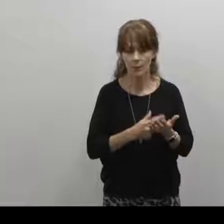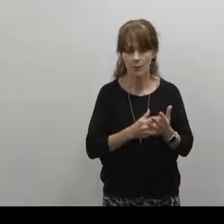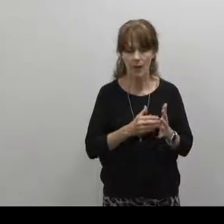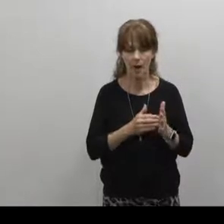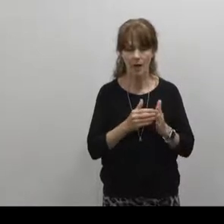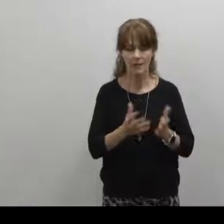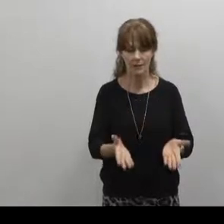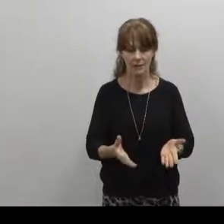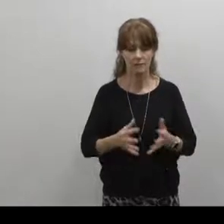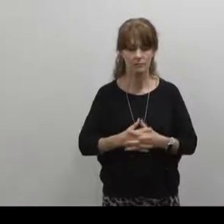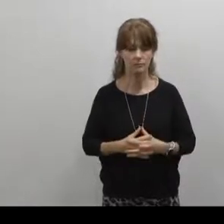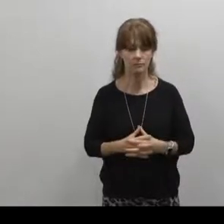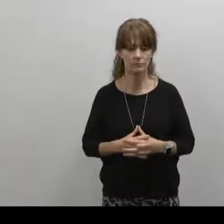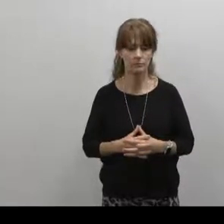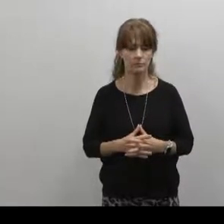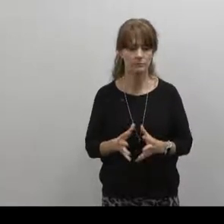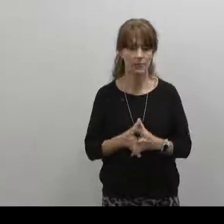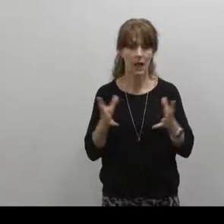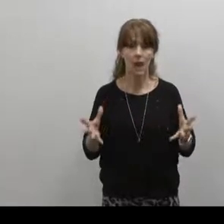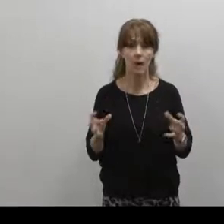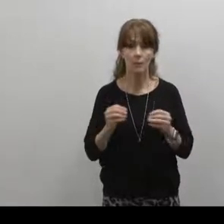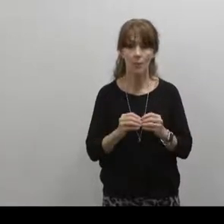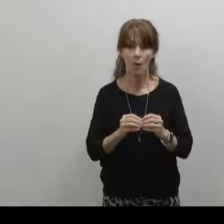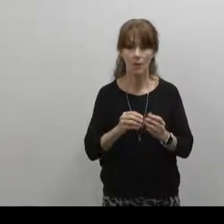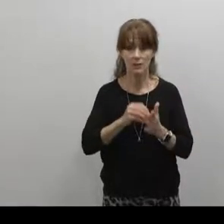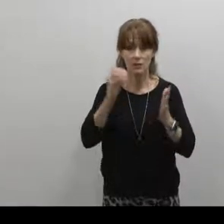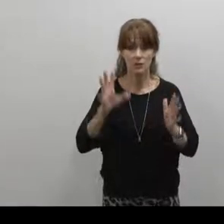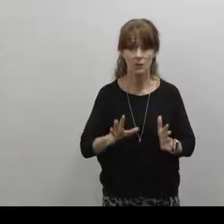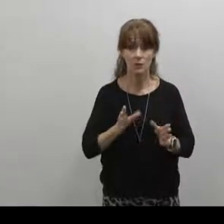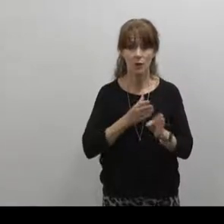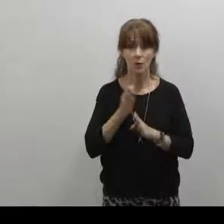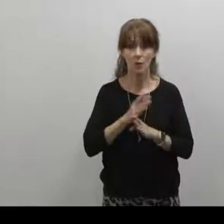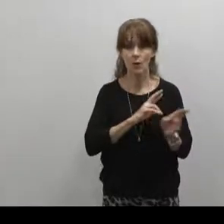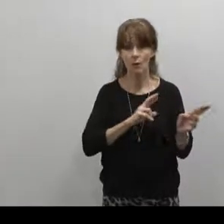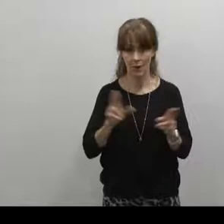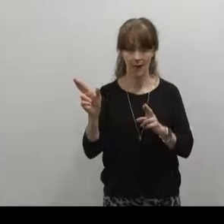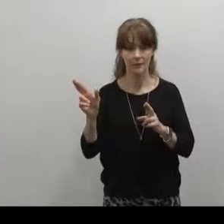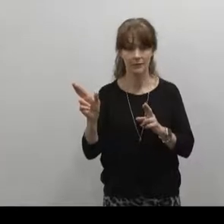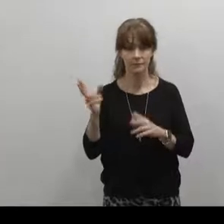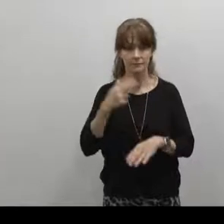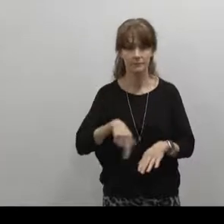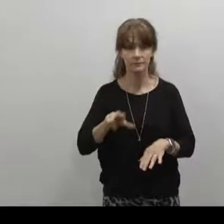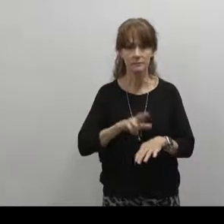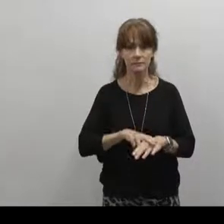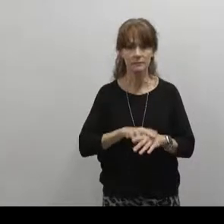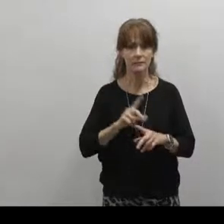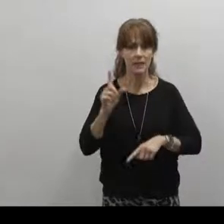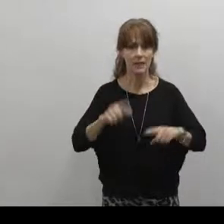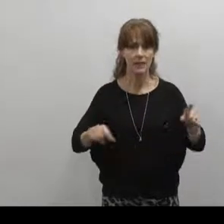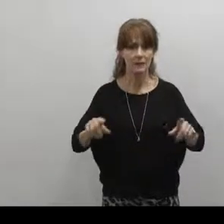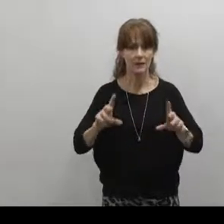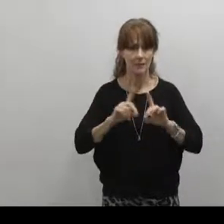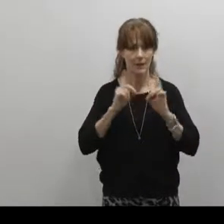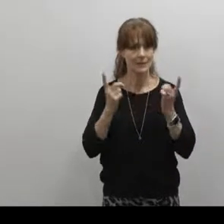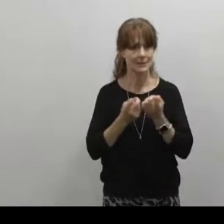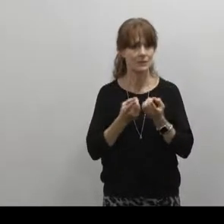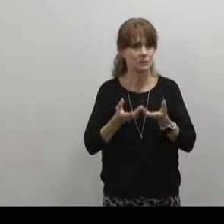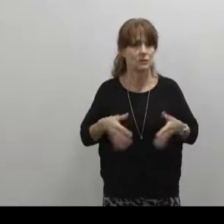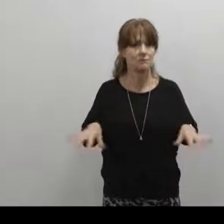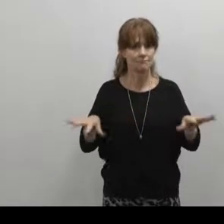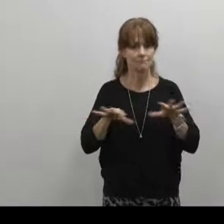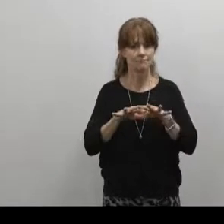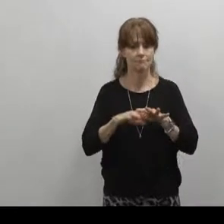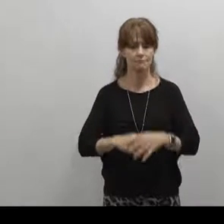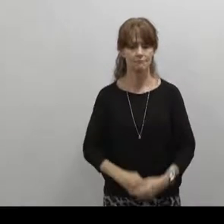dương bàn đình dây bình đi hai ông bạch chạy kẻ tê nế dương thật thơ dương mấy đâm bây ai con xa chân có nâng riêm chọc luôn đâm